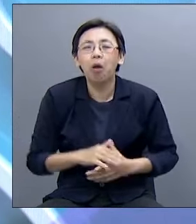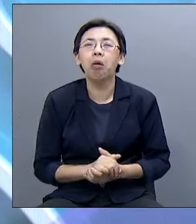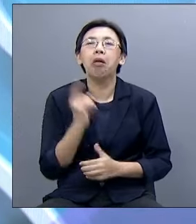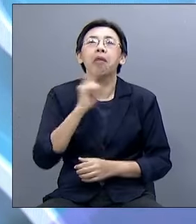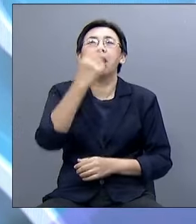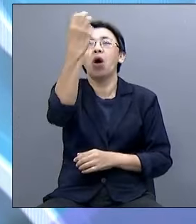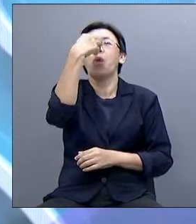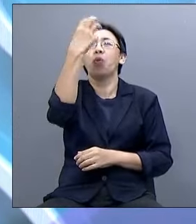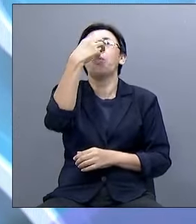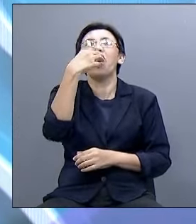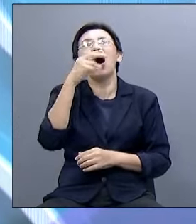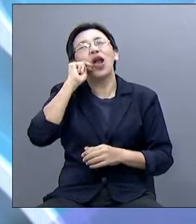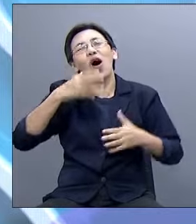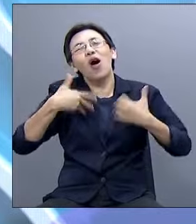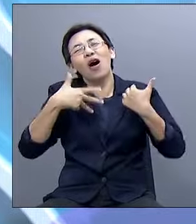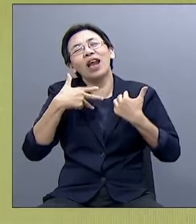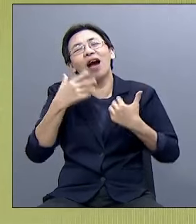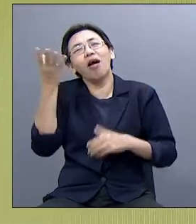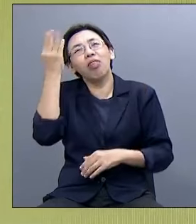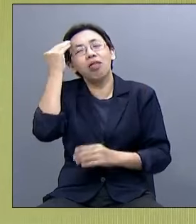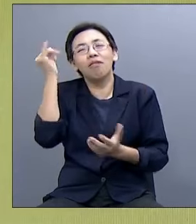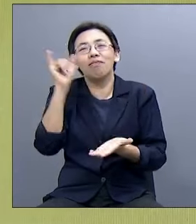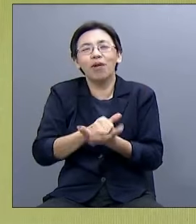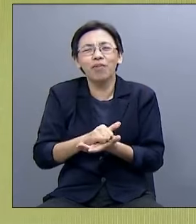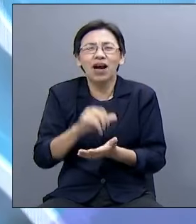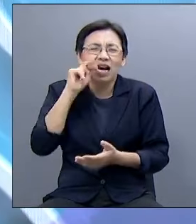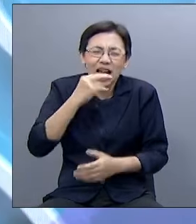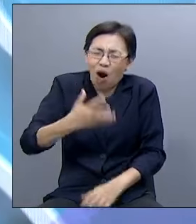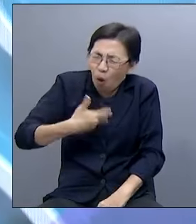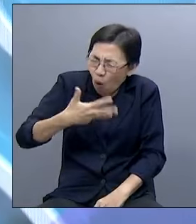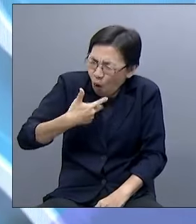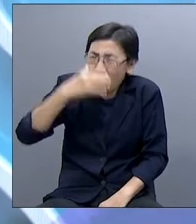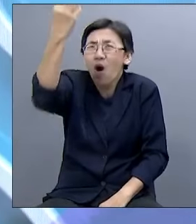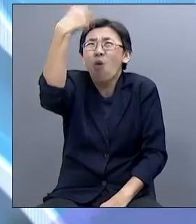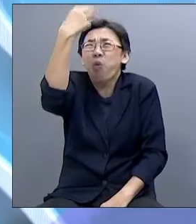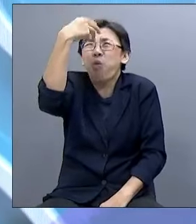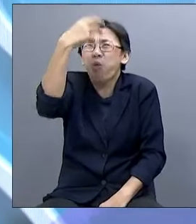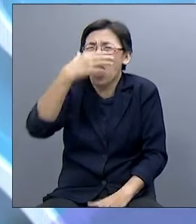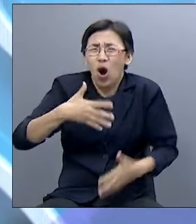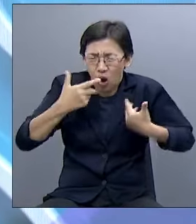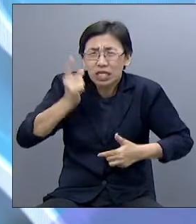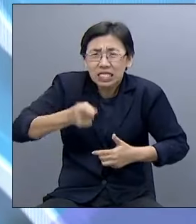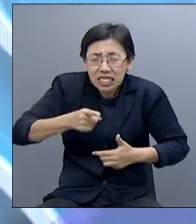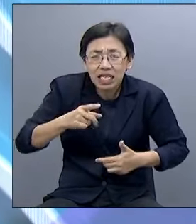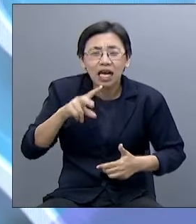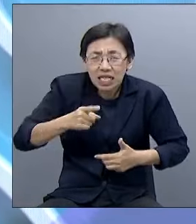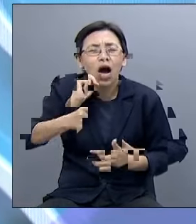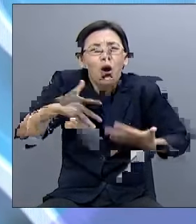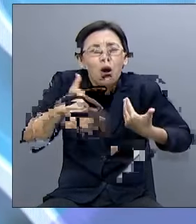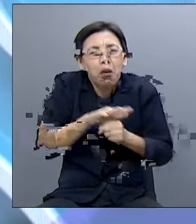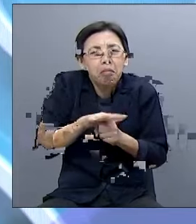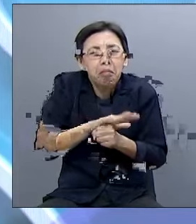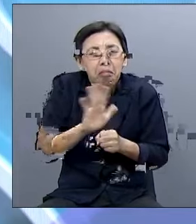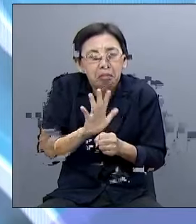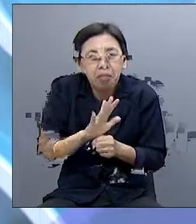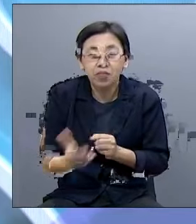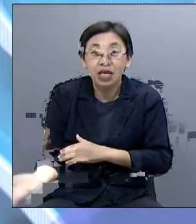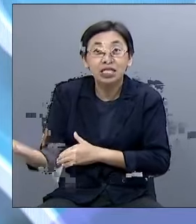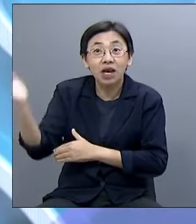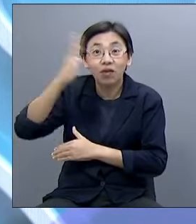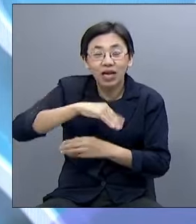รกในห้องน้ำ เพราะว่าน้ำมัน ร้อนมันร้อนแบบร้อนจริงๆอ่ะไม่ได้ร้อนแบบแค่อุ่นนะกลางวันเนี่ยแล้วคือผมคอนโดอ่ะ